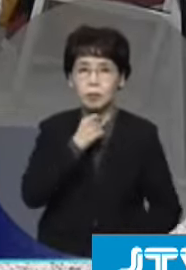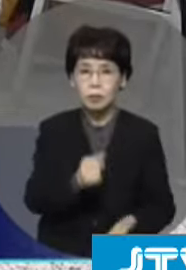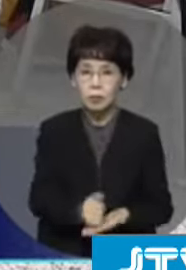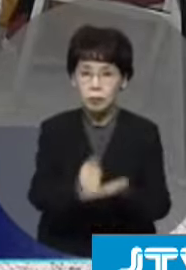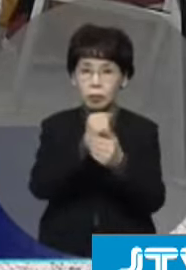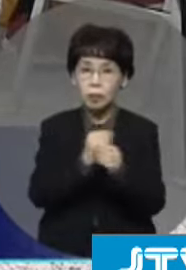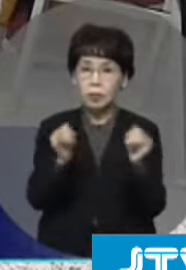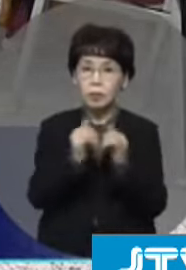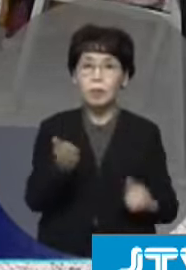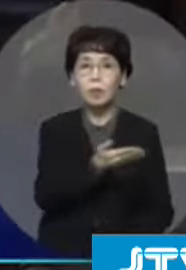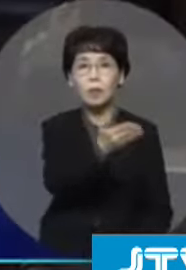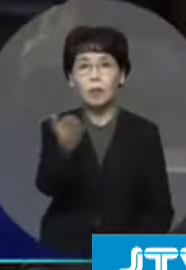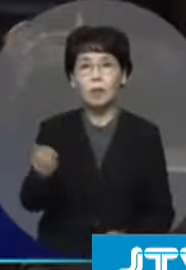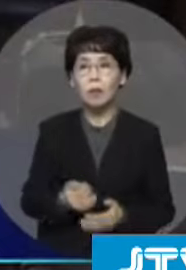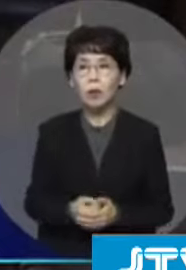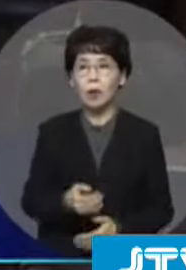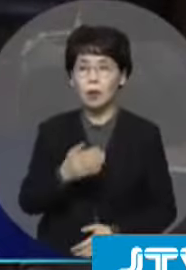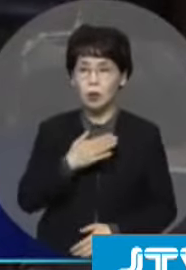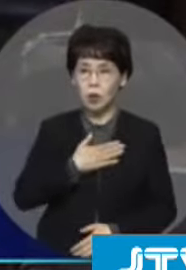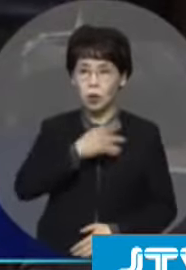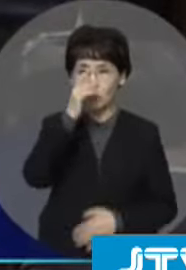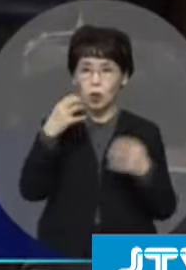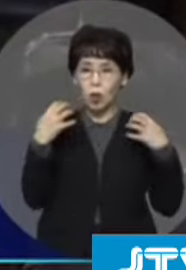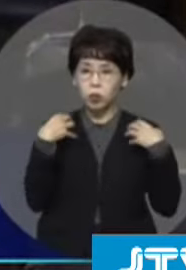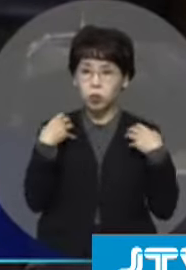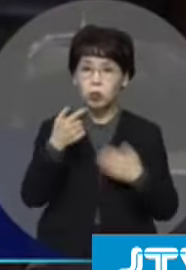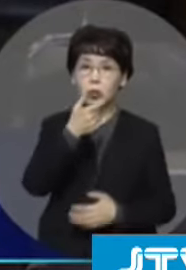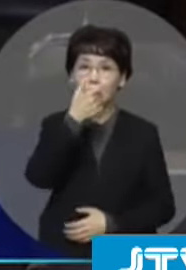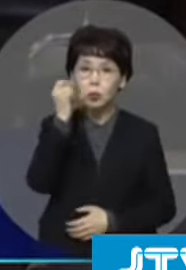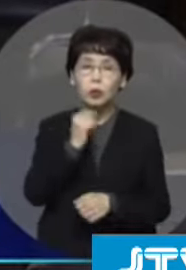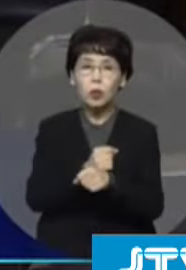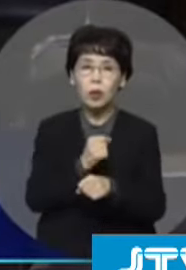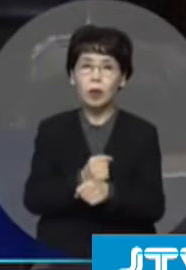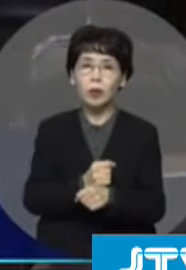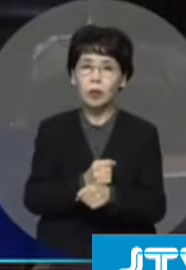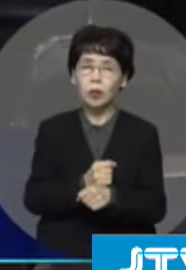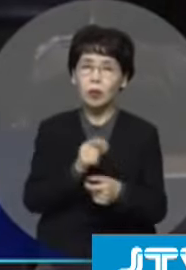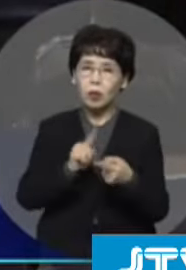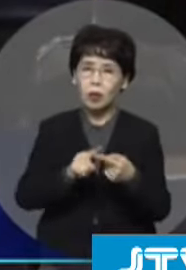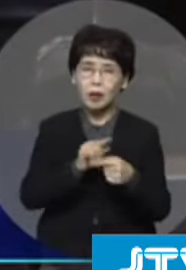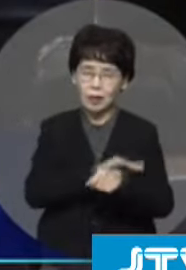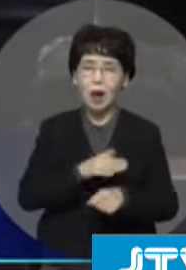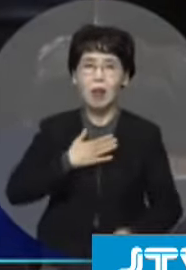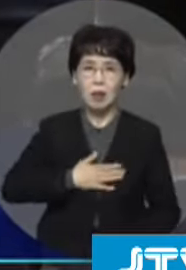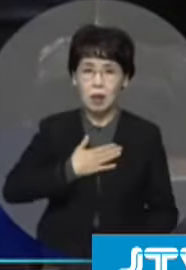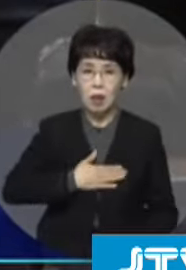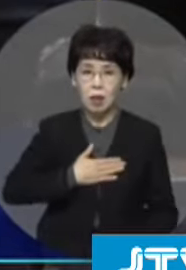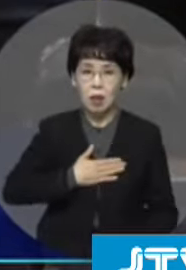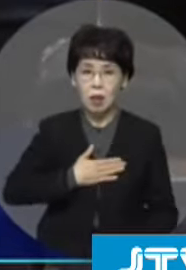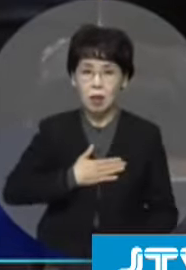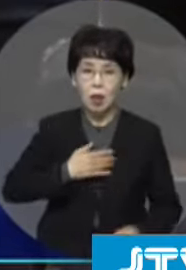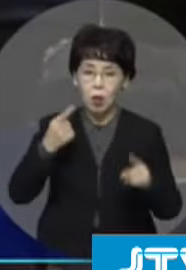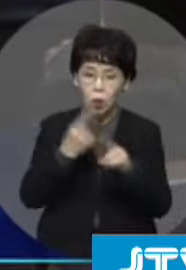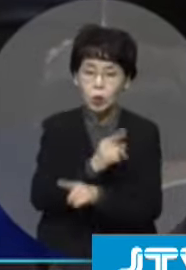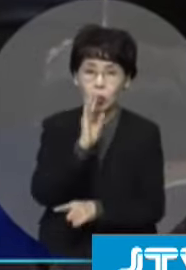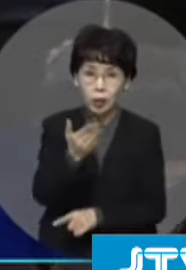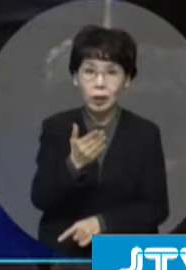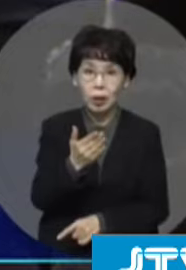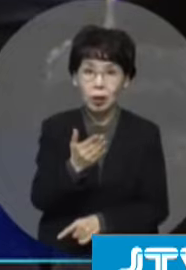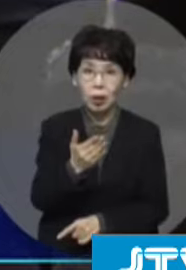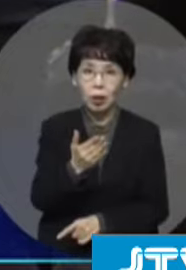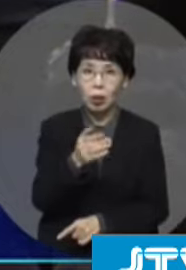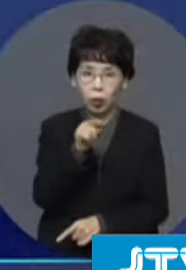존경하는 국민 여러분, 저와 정부에 부족했던 부분을 잘 알고 있습니다. 고칠 부분은